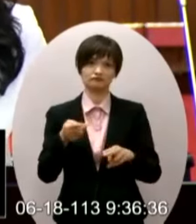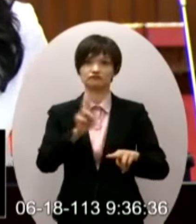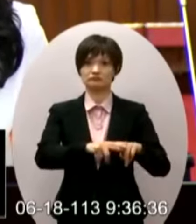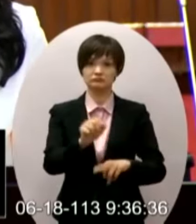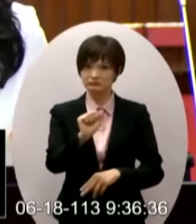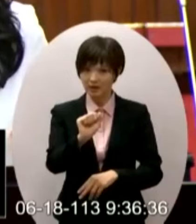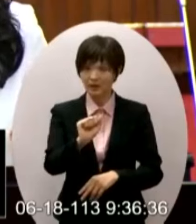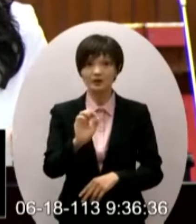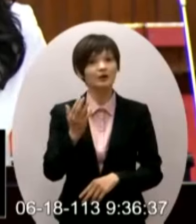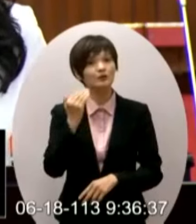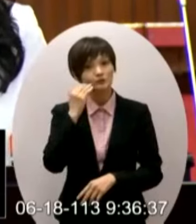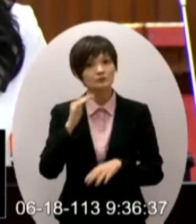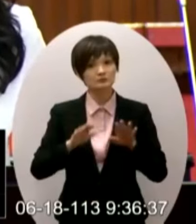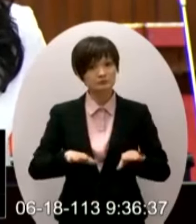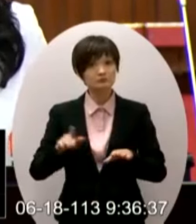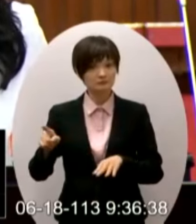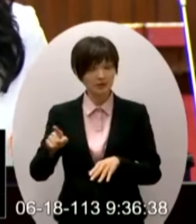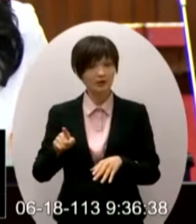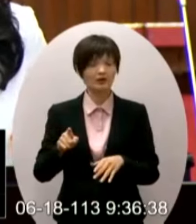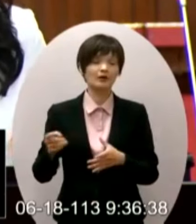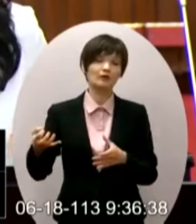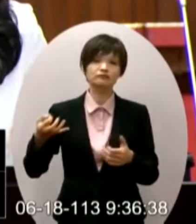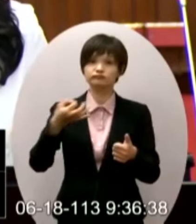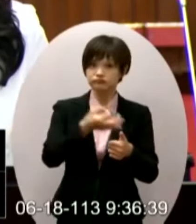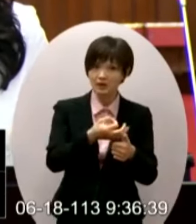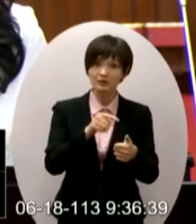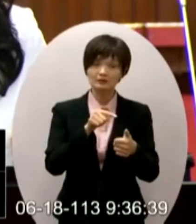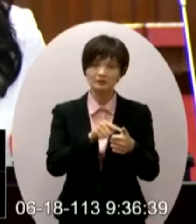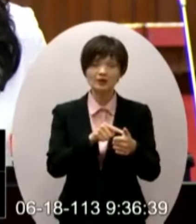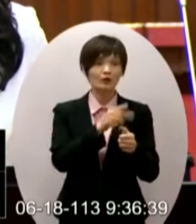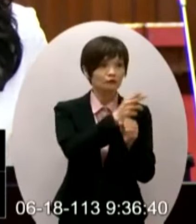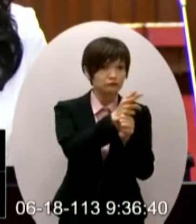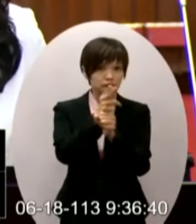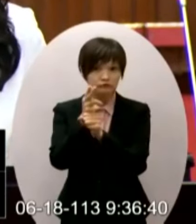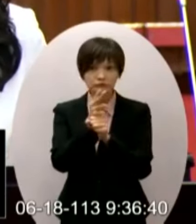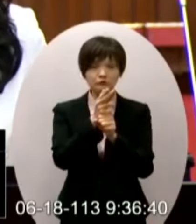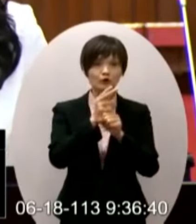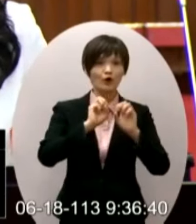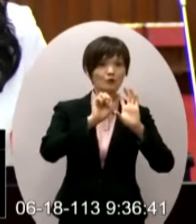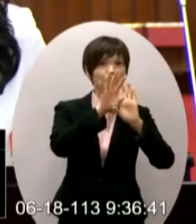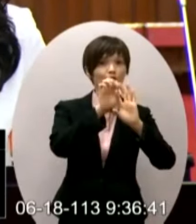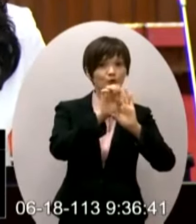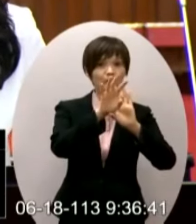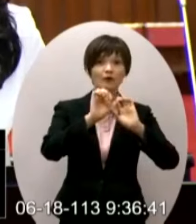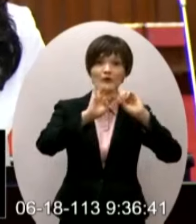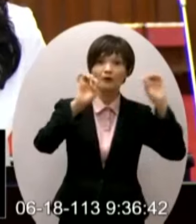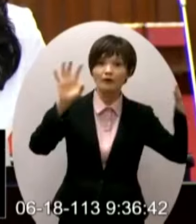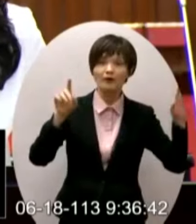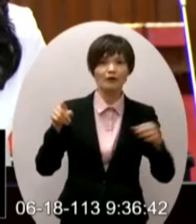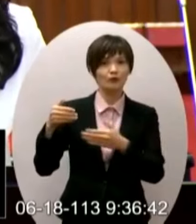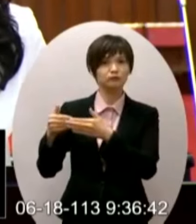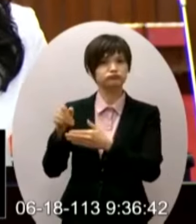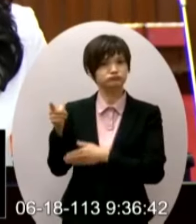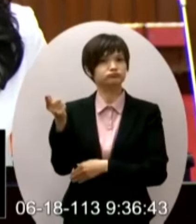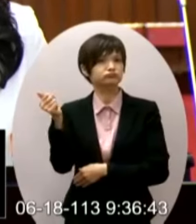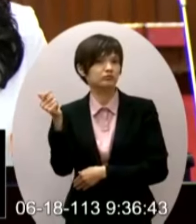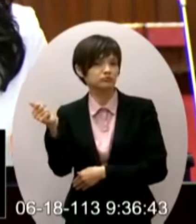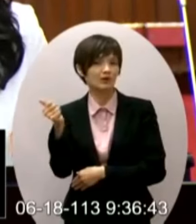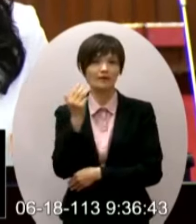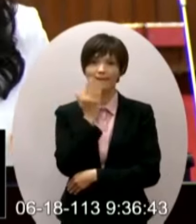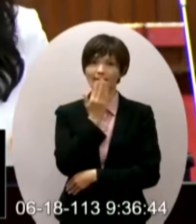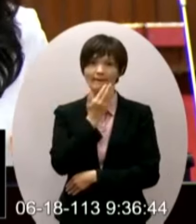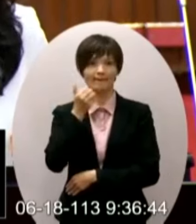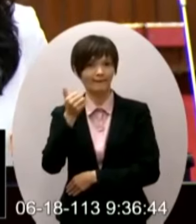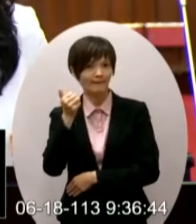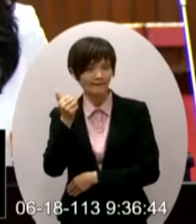他今天是花钱讲中国好山好水好棒棒，中国好安全，如果这是花钱的，有中国干